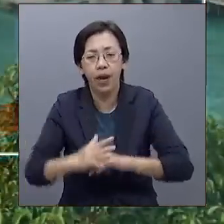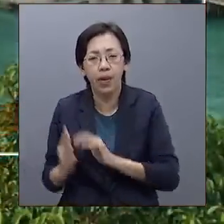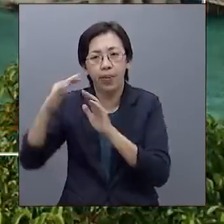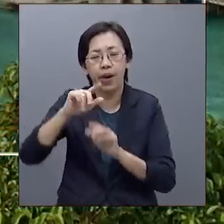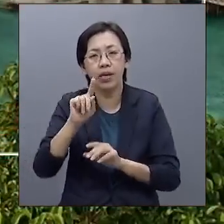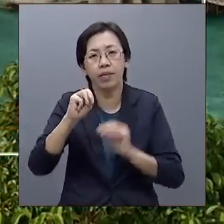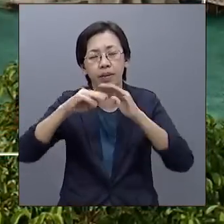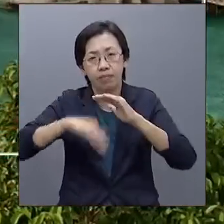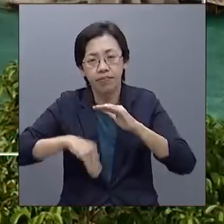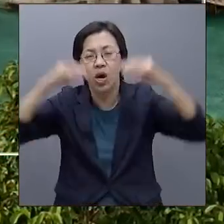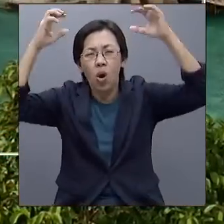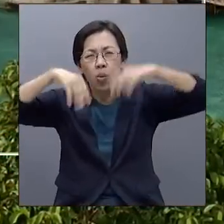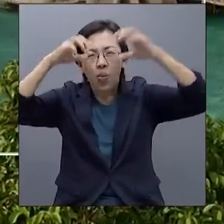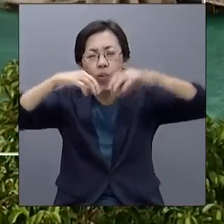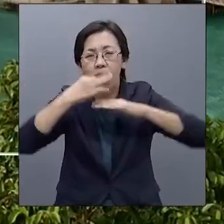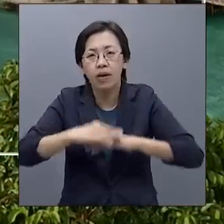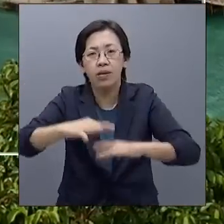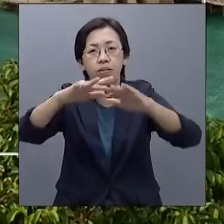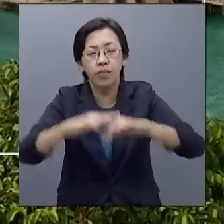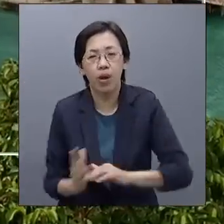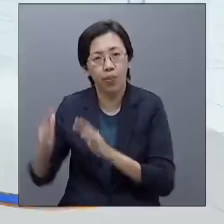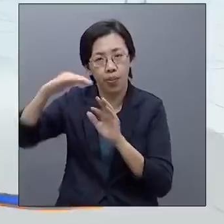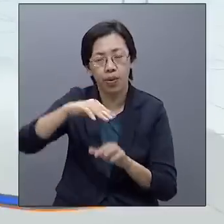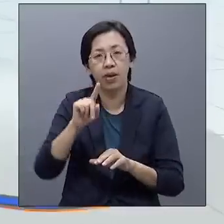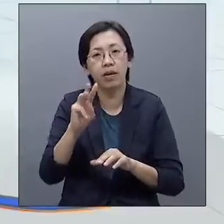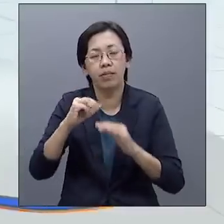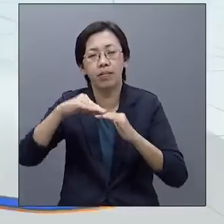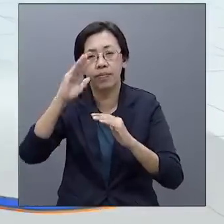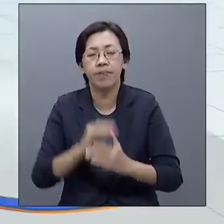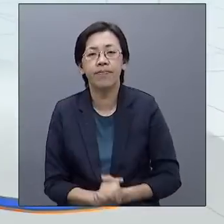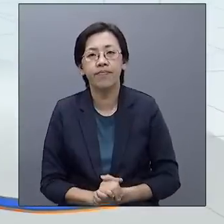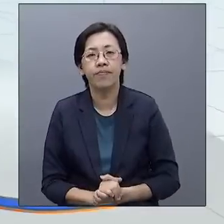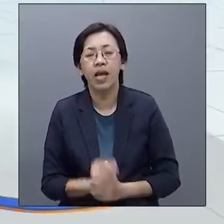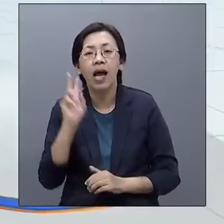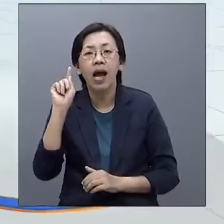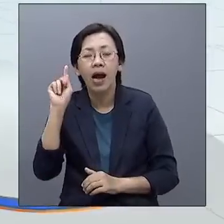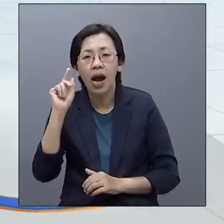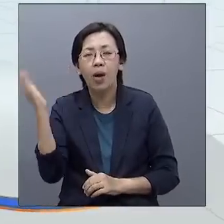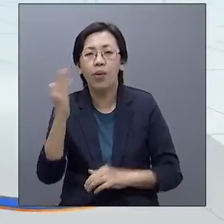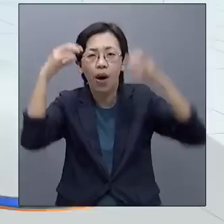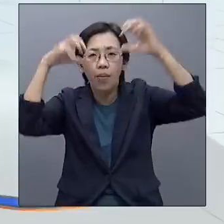บริเวณที่มีฝนฟ้าคะนองคลื่นสูงมากกว่า1เมตรและก